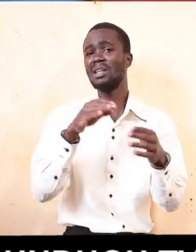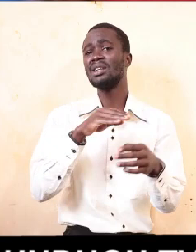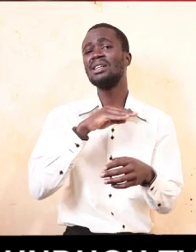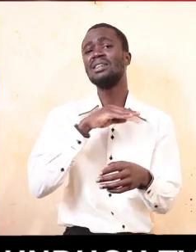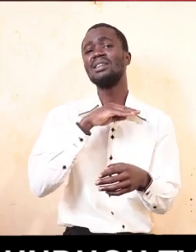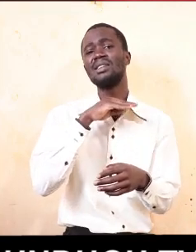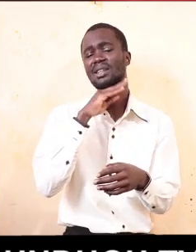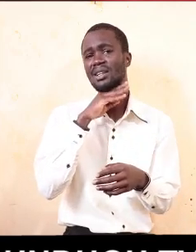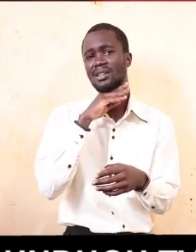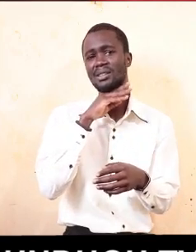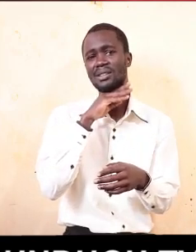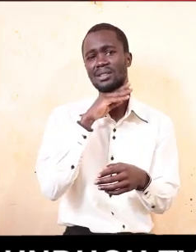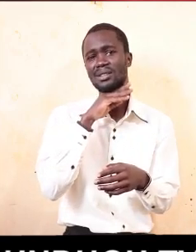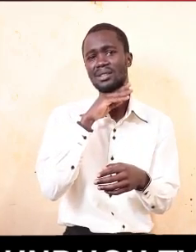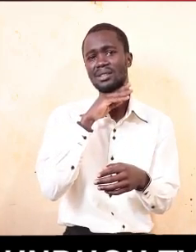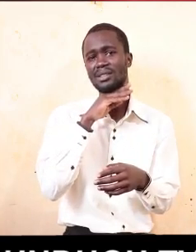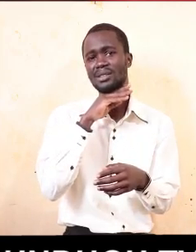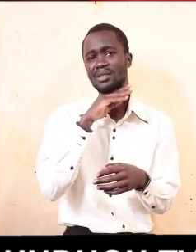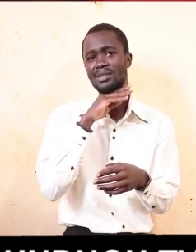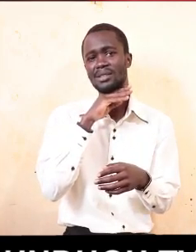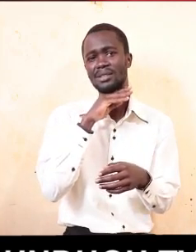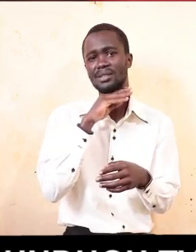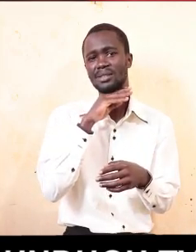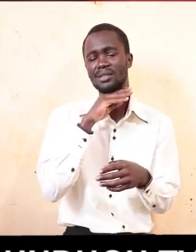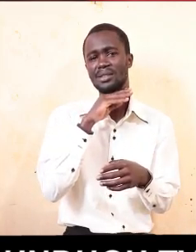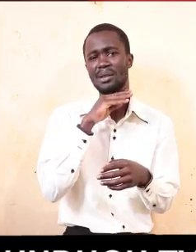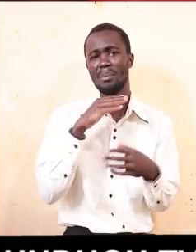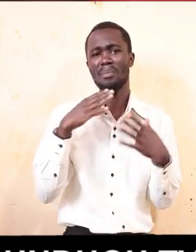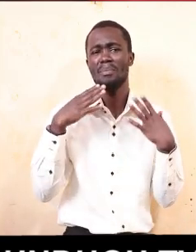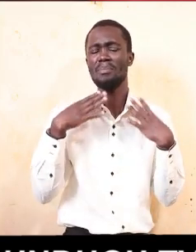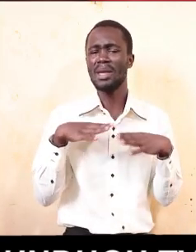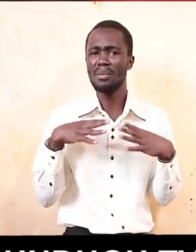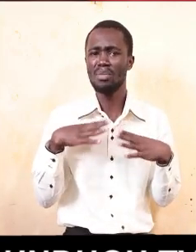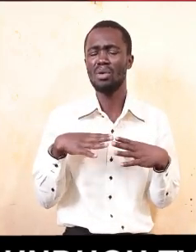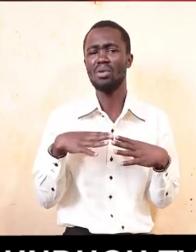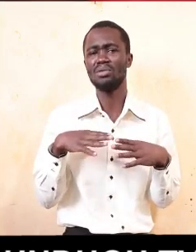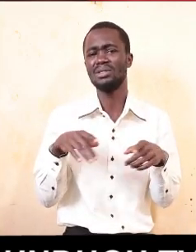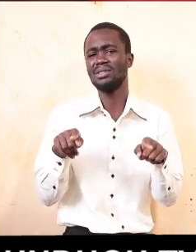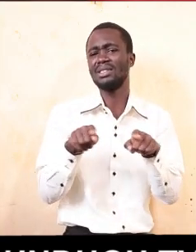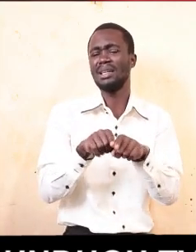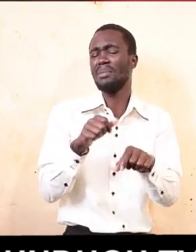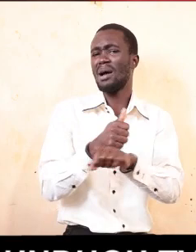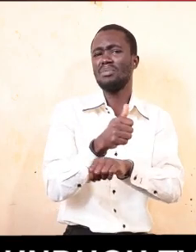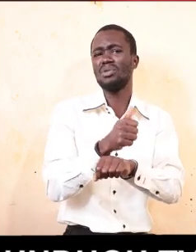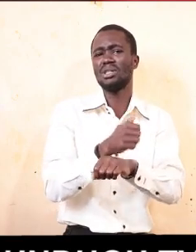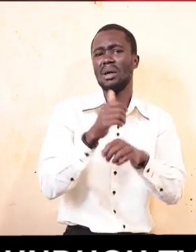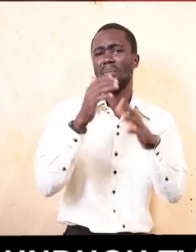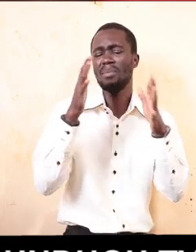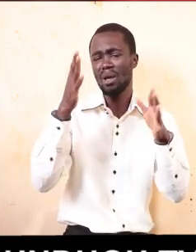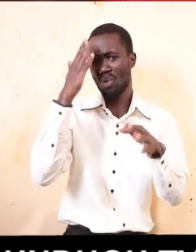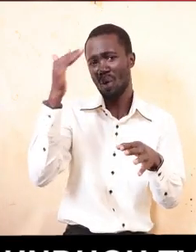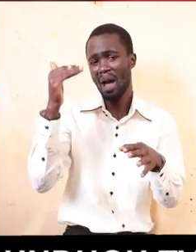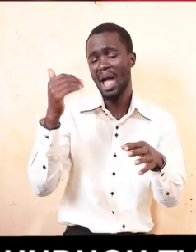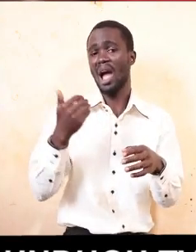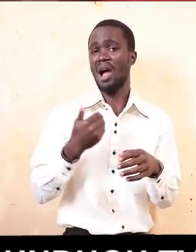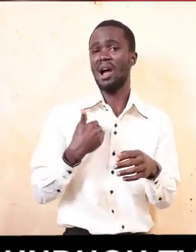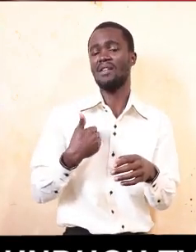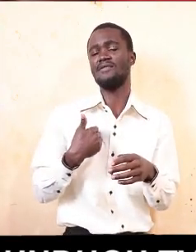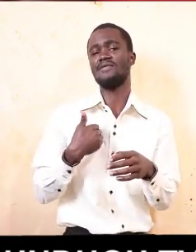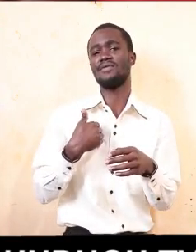na wakaumiza wananchi wa kawaida na kuwadhulumu, kwa sababu wako na uwezo juu